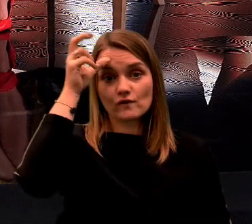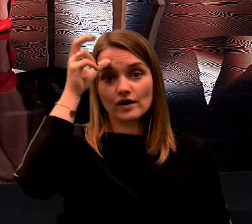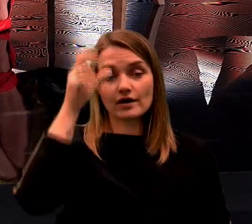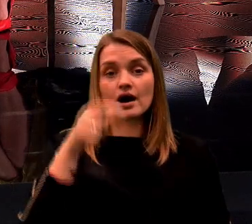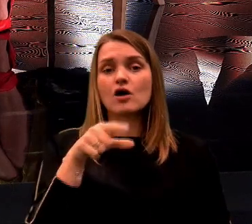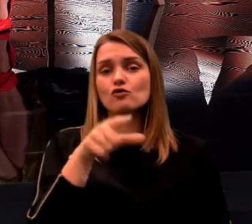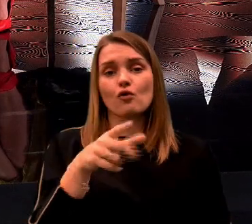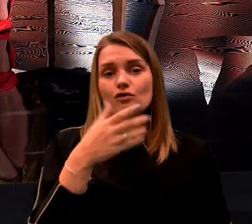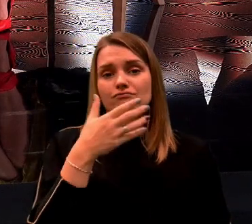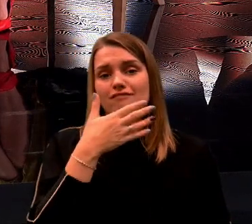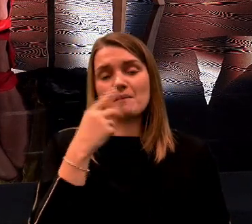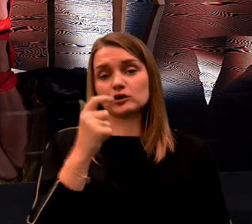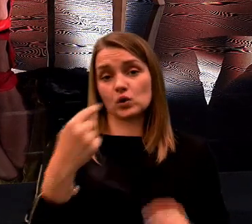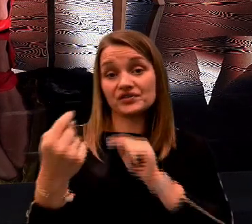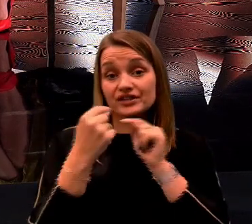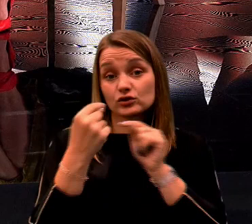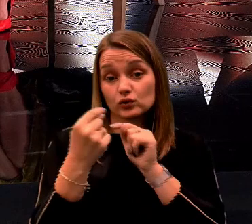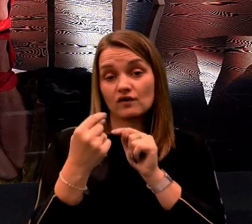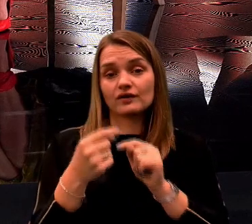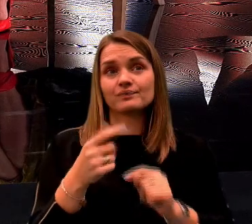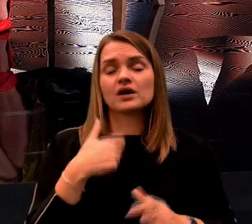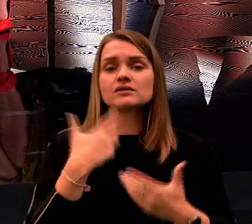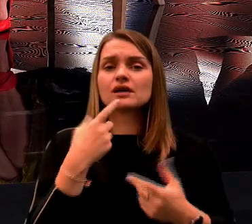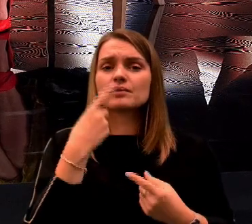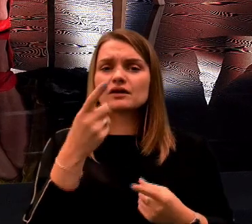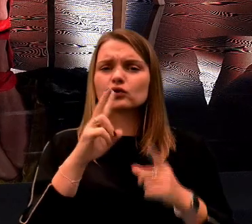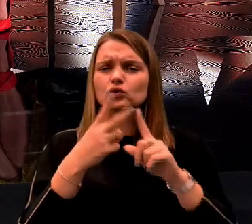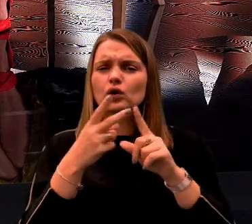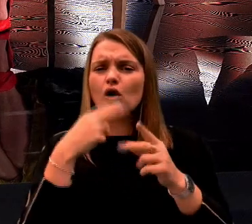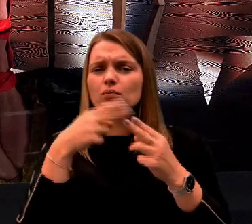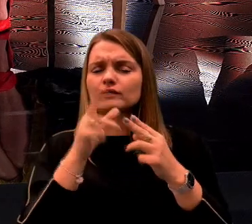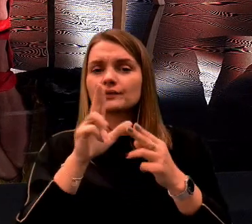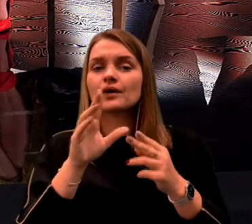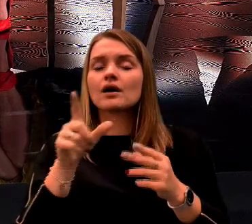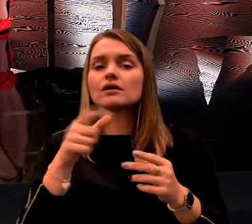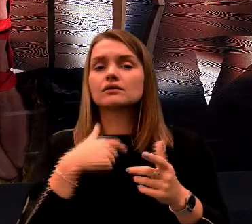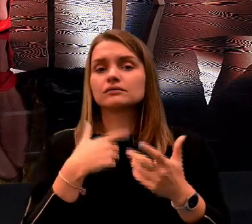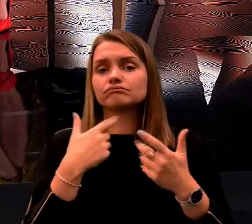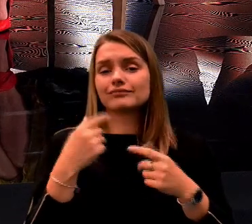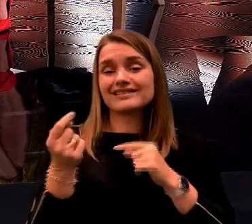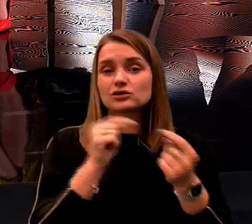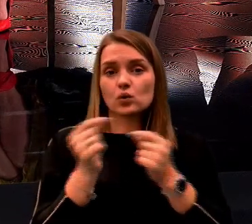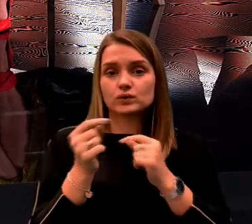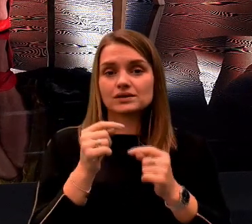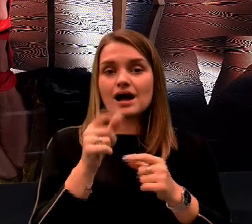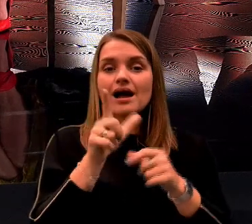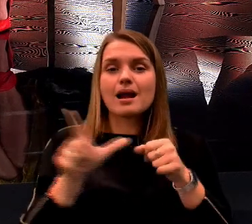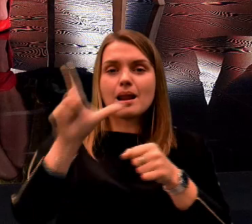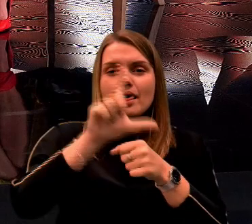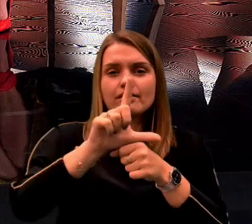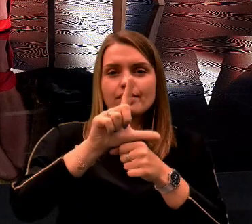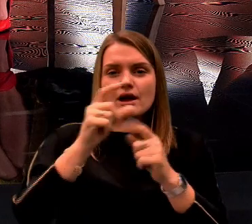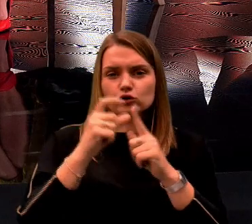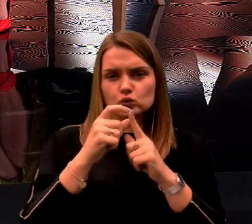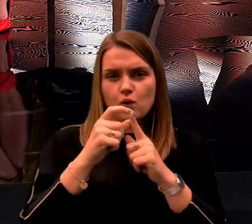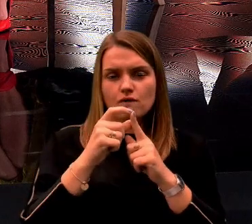podlega dyskusji. To, co jeszcze chciałem powiedzieć, zanim odpowiem na twoje pytanie, to w naszej dyskusji często pada słowo lider. Ja mam